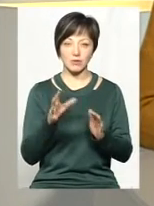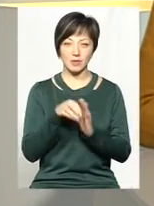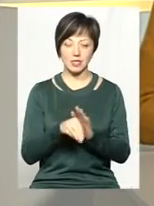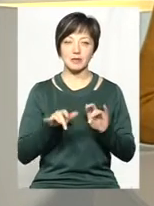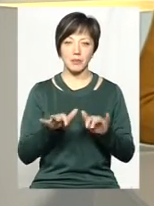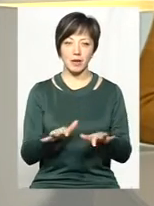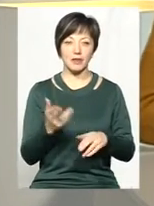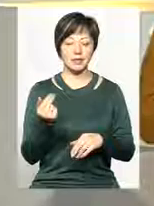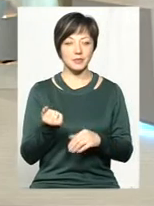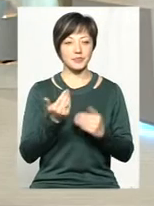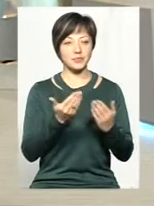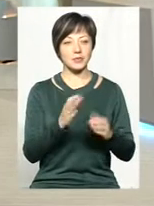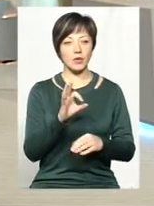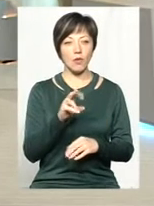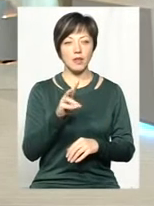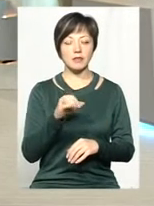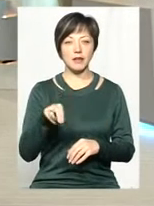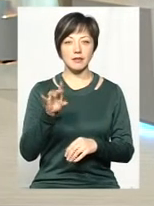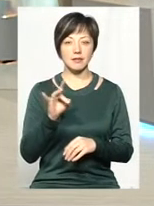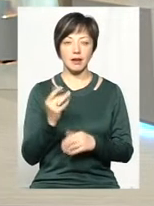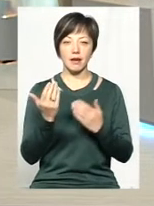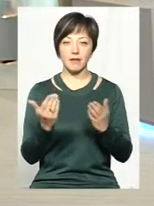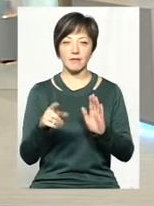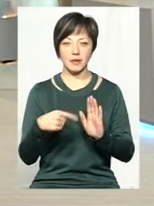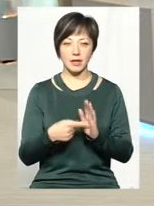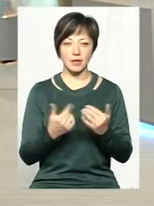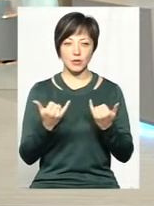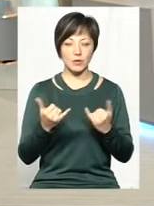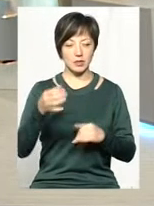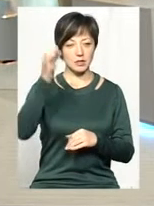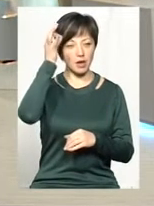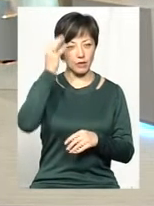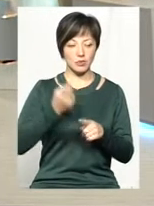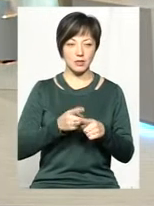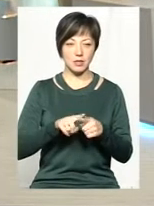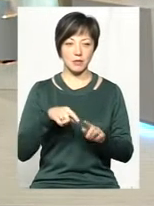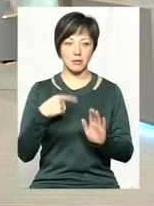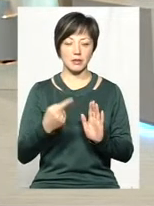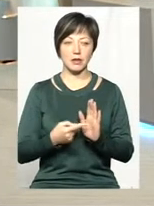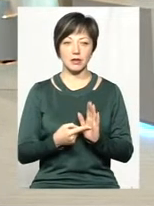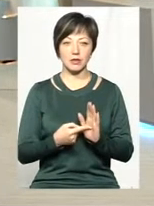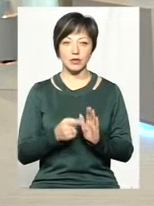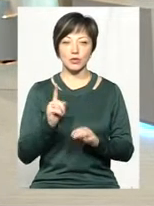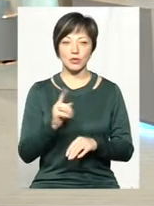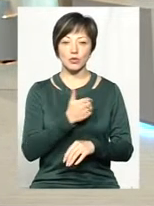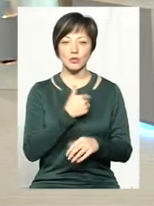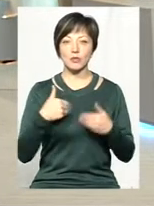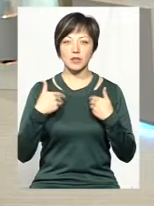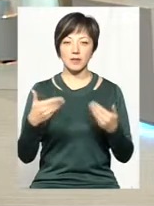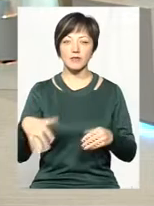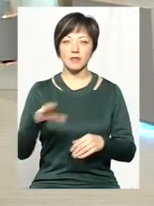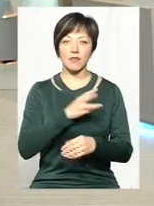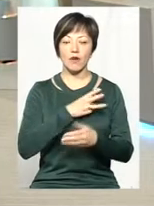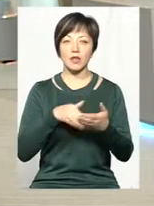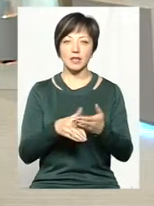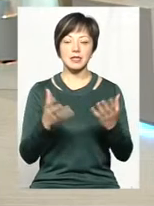цій справі. Олександре, а ви? Ну, я сьогодні згадував це питання. До речі, хочу поздоровити всіх